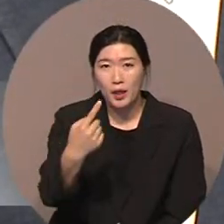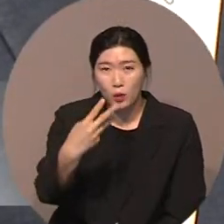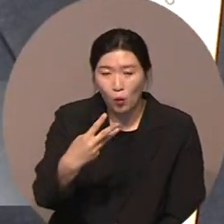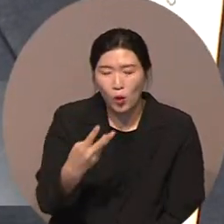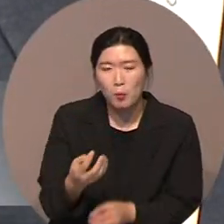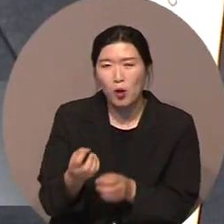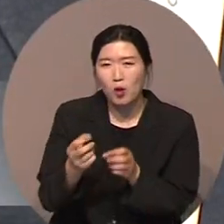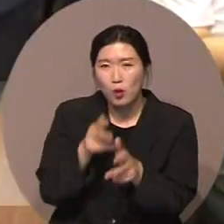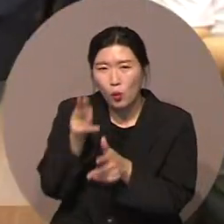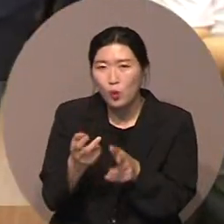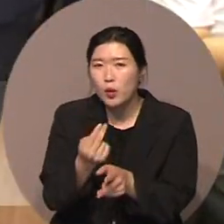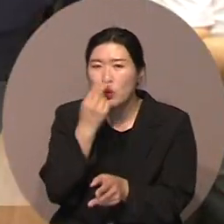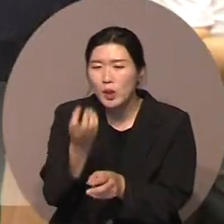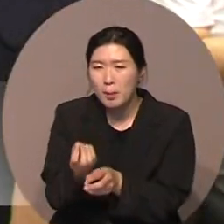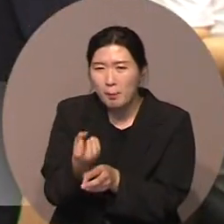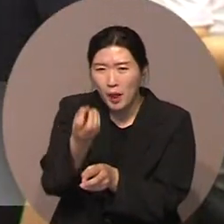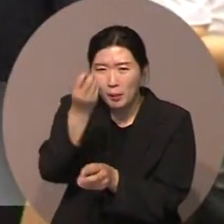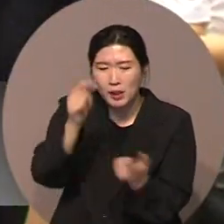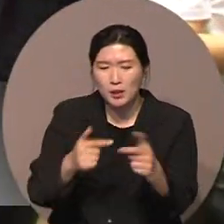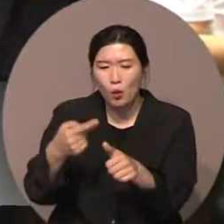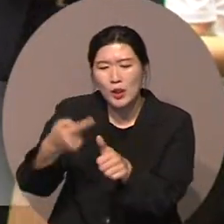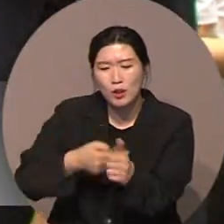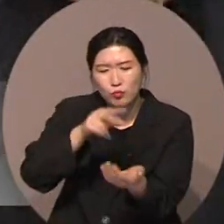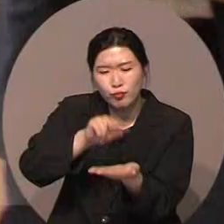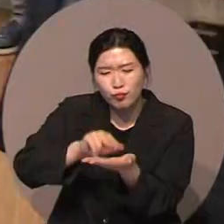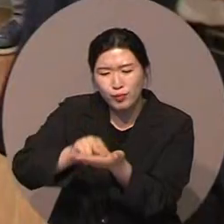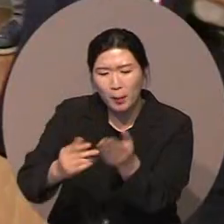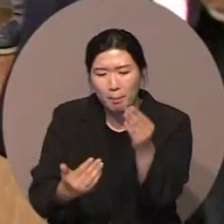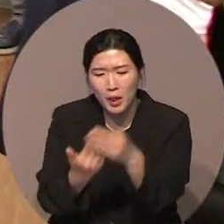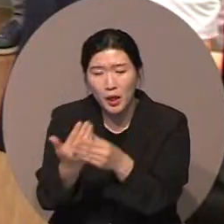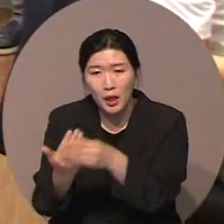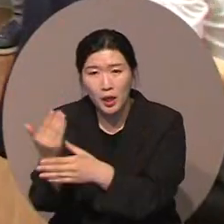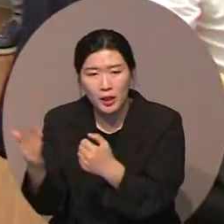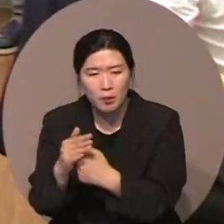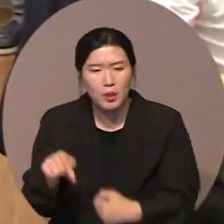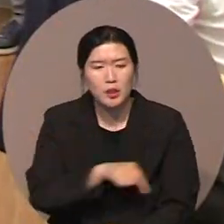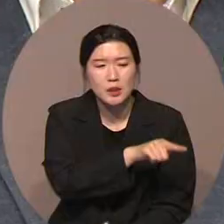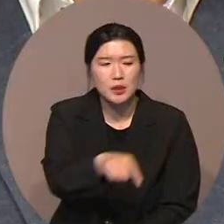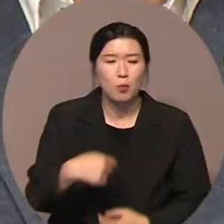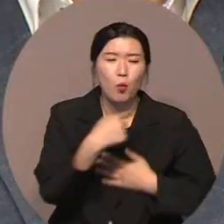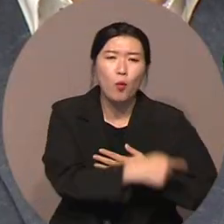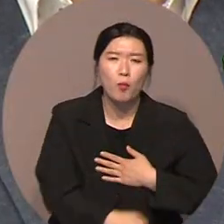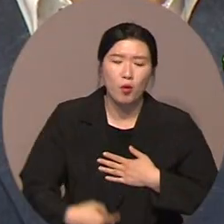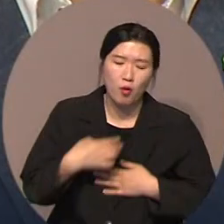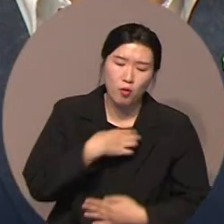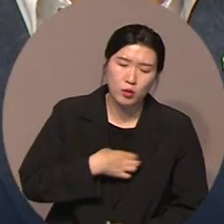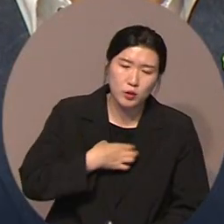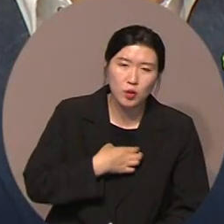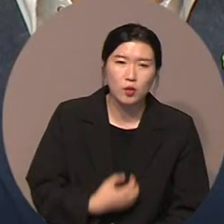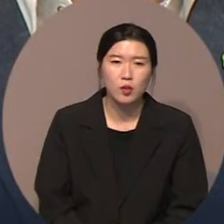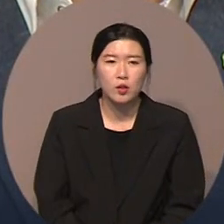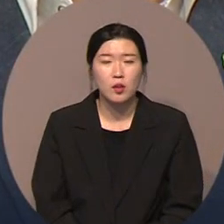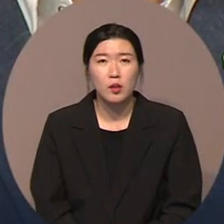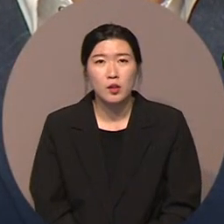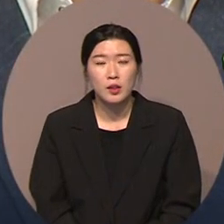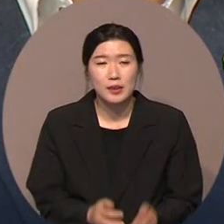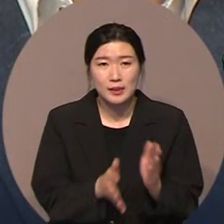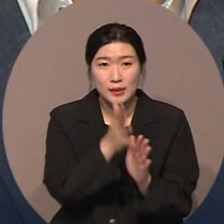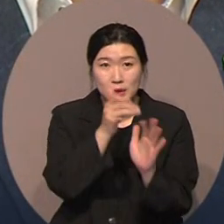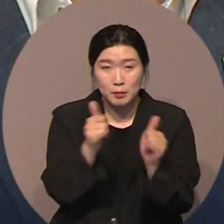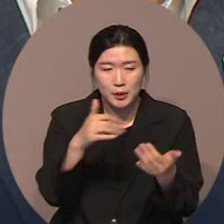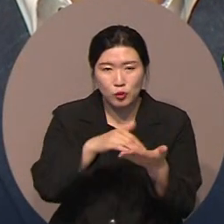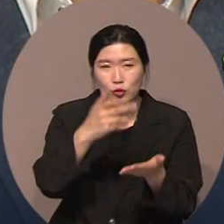각종 사고와 환경 문제가 끊이지 않았던 터라 주민 건강에 대한 걱정이 큽니다. 먼저 18만 시민에게